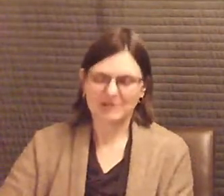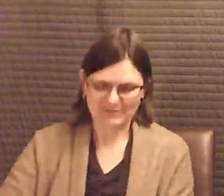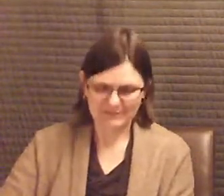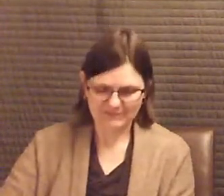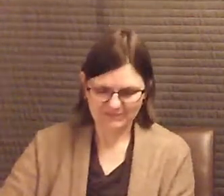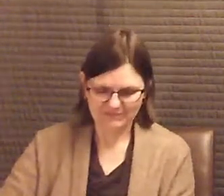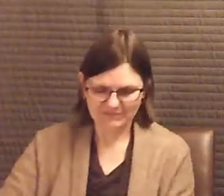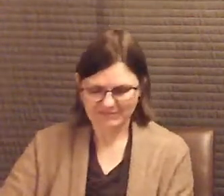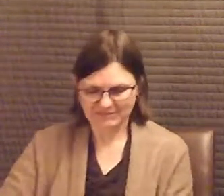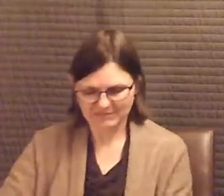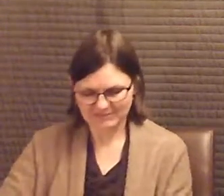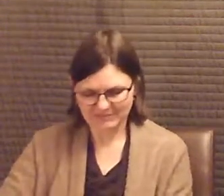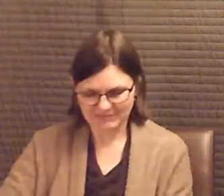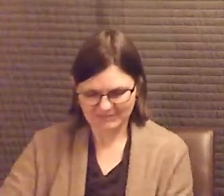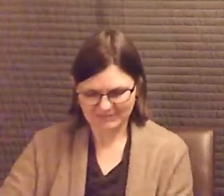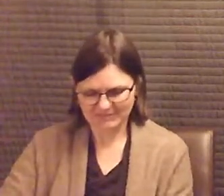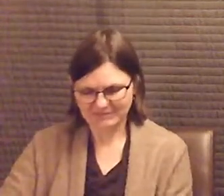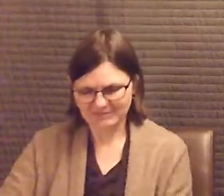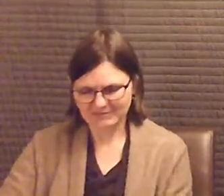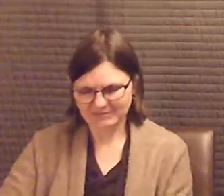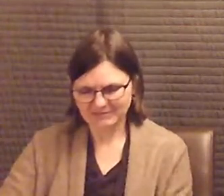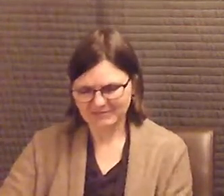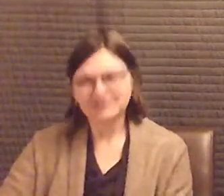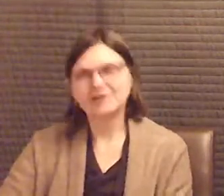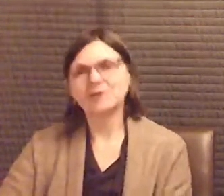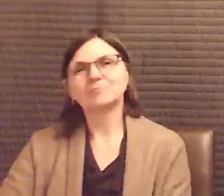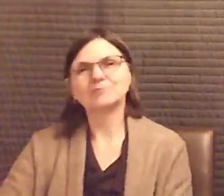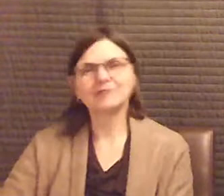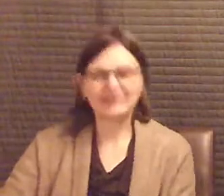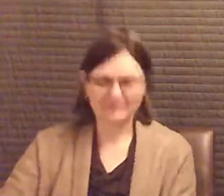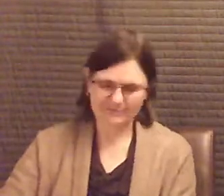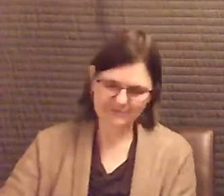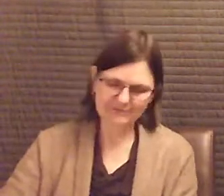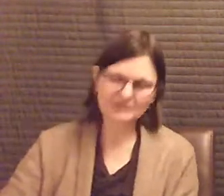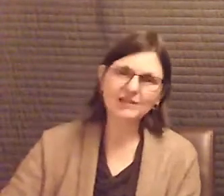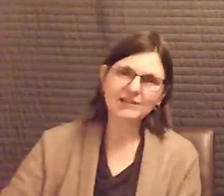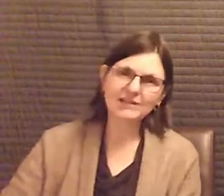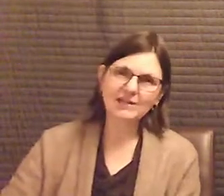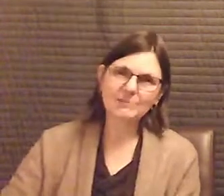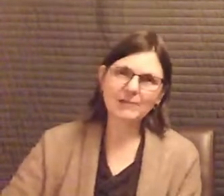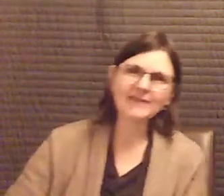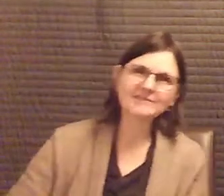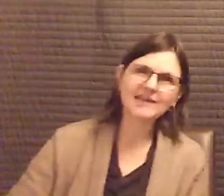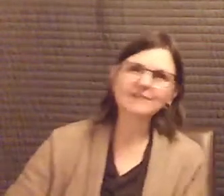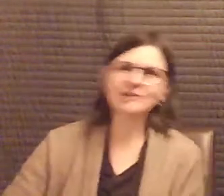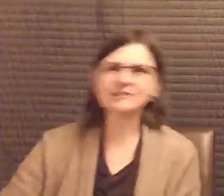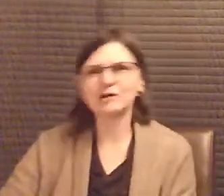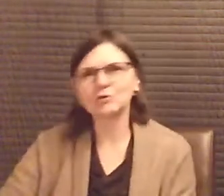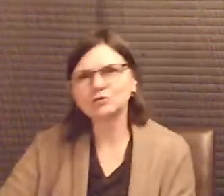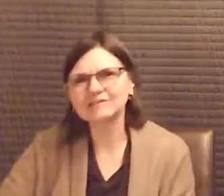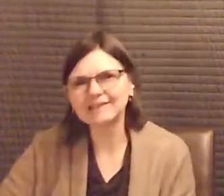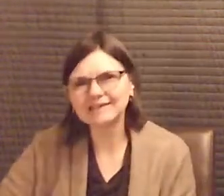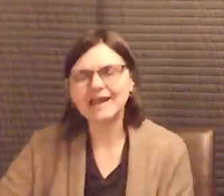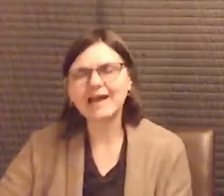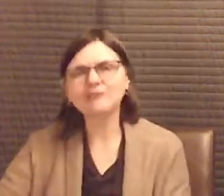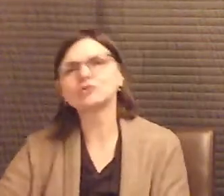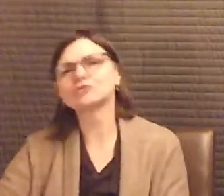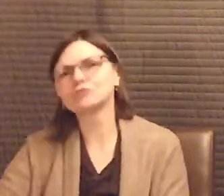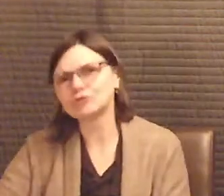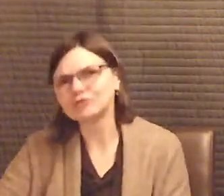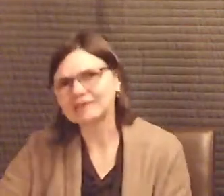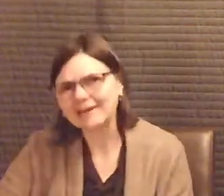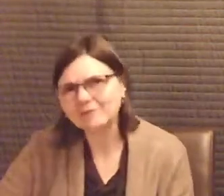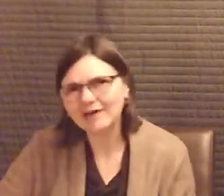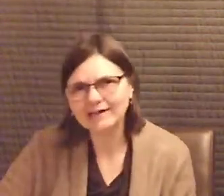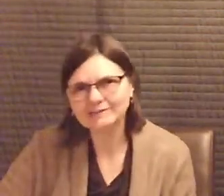voor is mercy in koers voor hebben lezingen oké want zijn goedertierenheid duurt